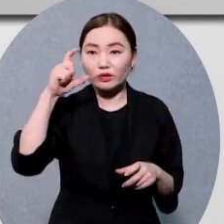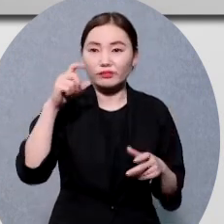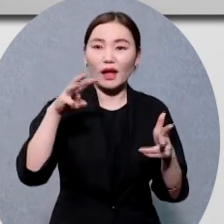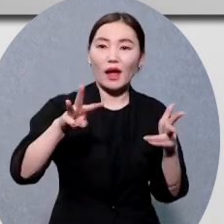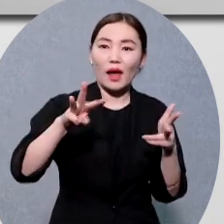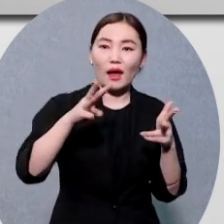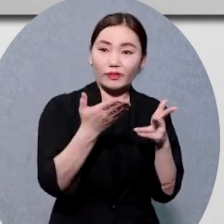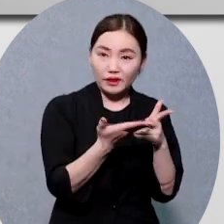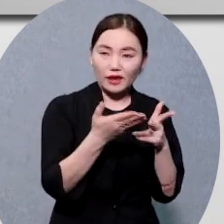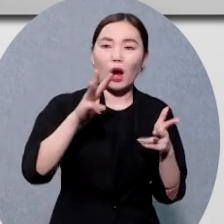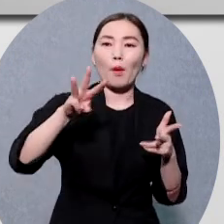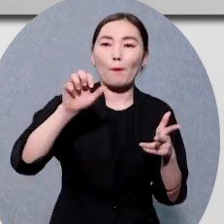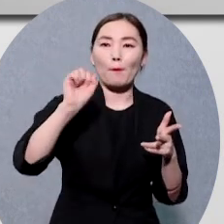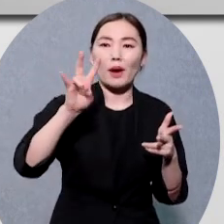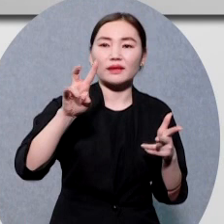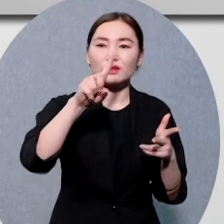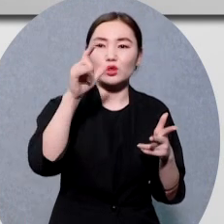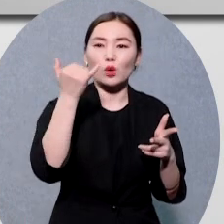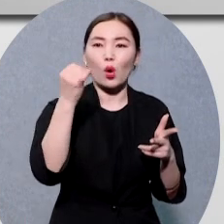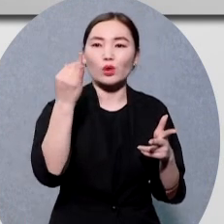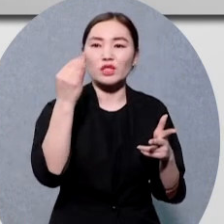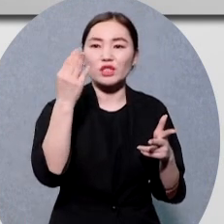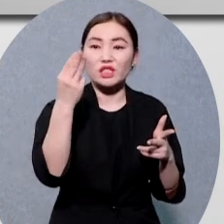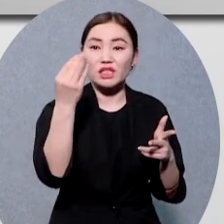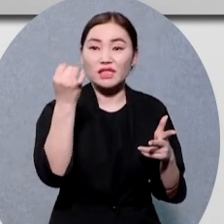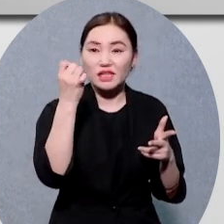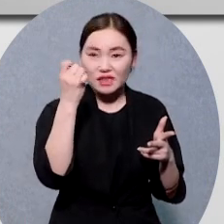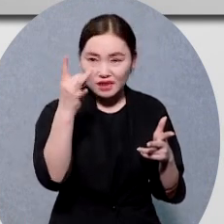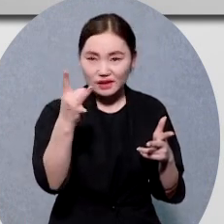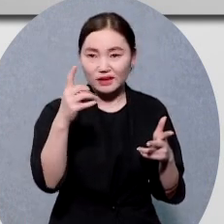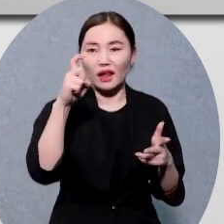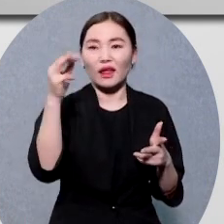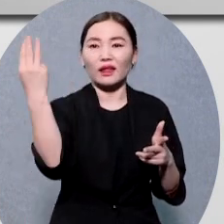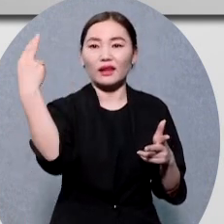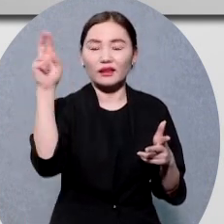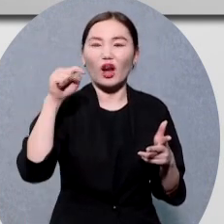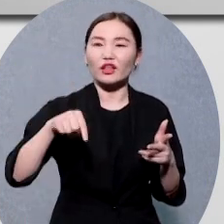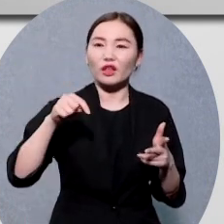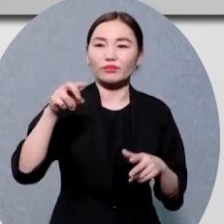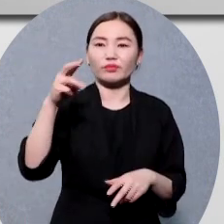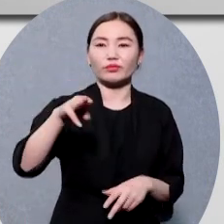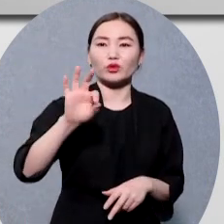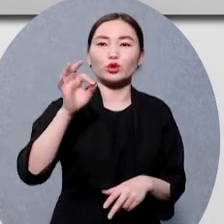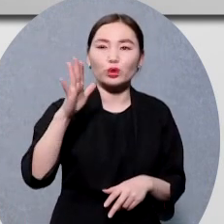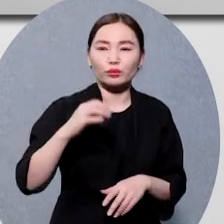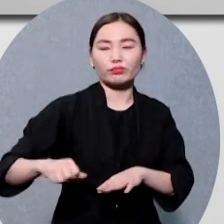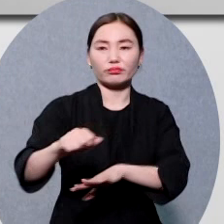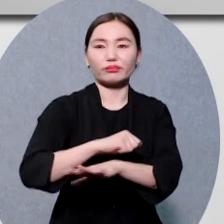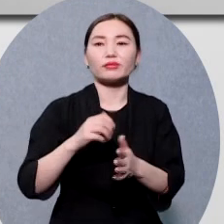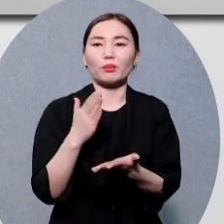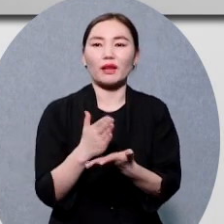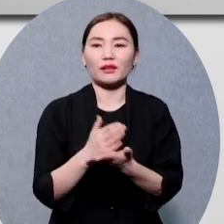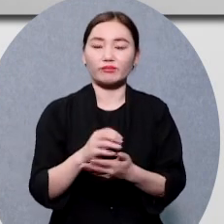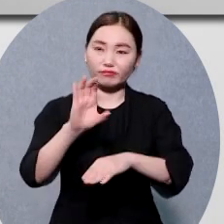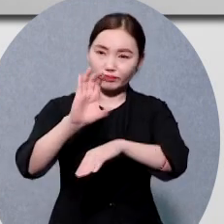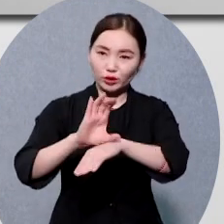Манчжир хийд Донхор хутагт Агваан Жамбал Данзан гэдэг хүн байгуулсан 1733-аас 1748 онуудад энэ хийдийг байгуулсан